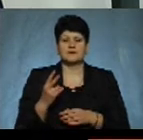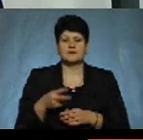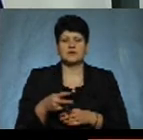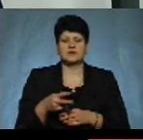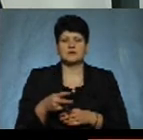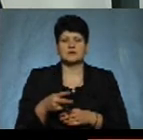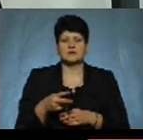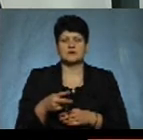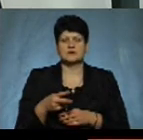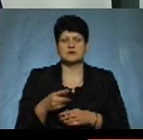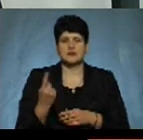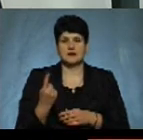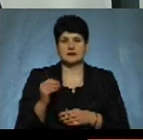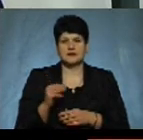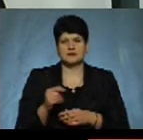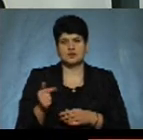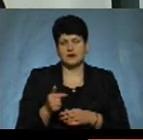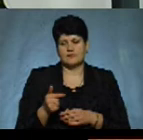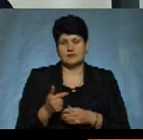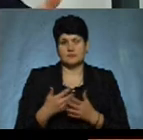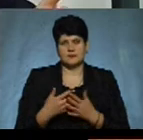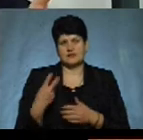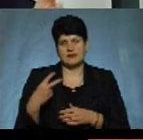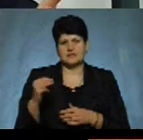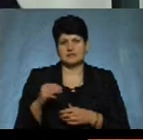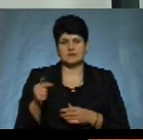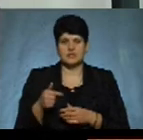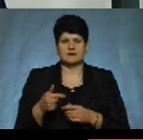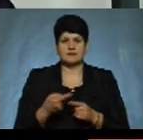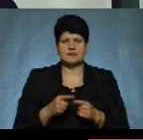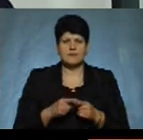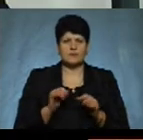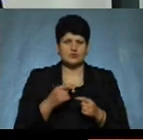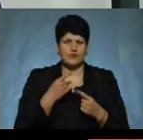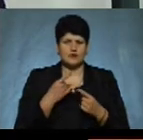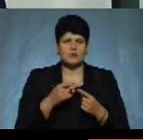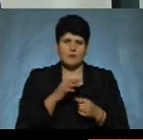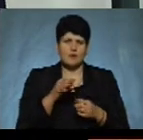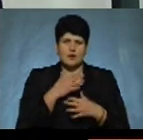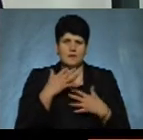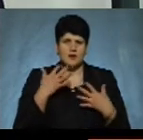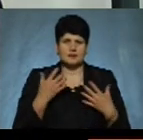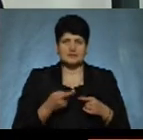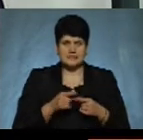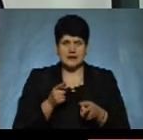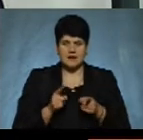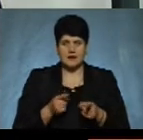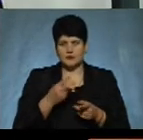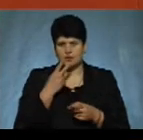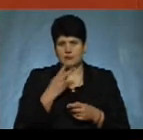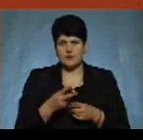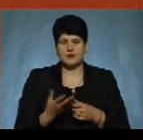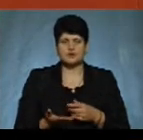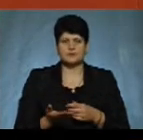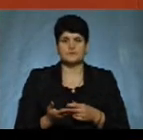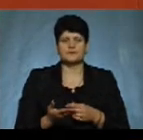20-21 тисячу гривень. Це, скажімо так, можна говорити про багато речей, але це реальні кроки, ми бачимо реальні результати. Рівні з тим, яка